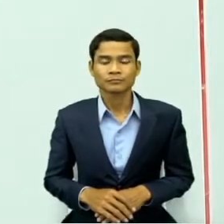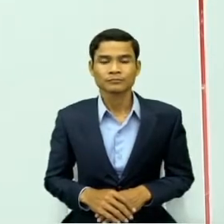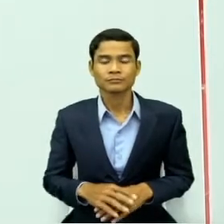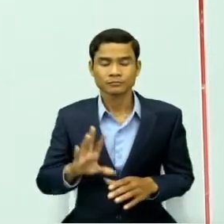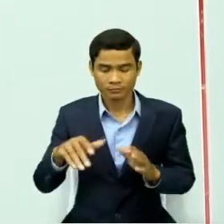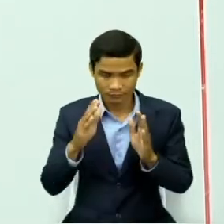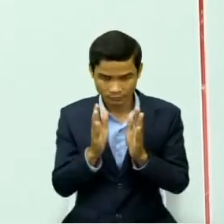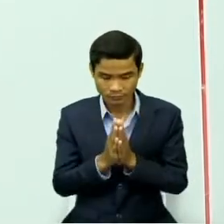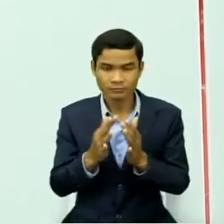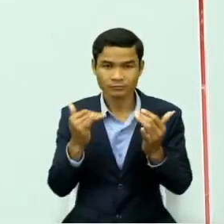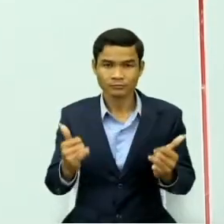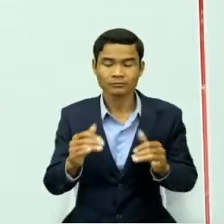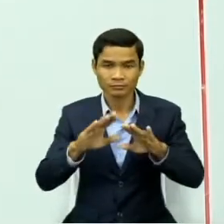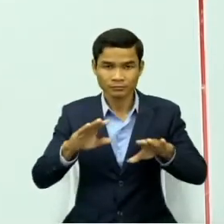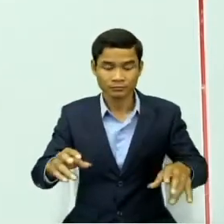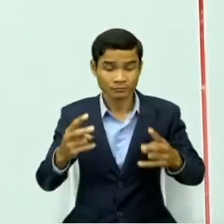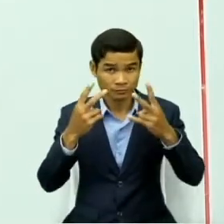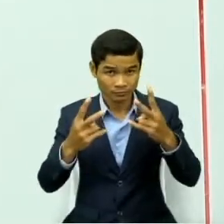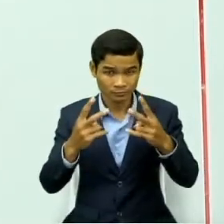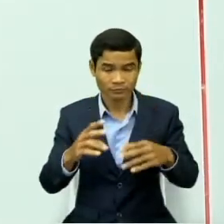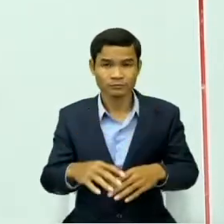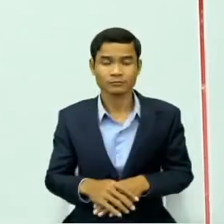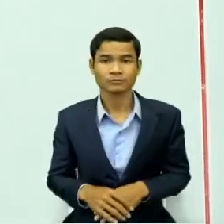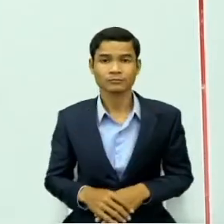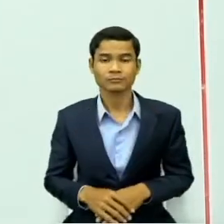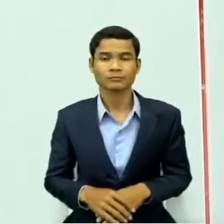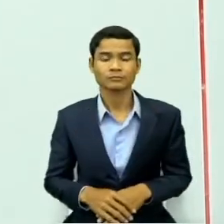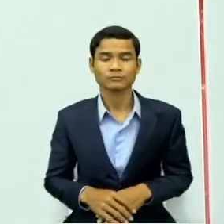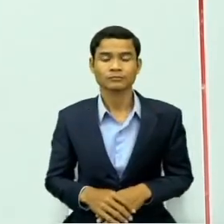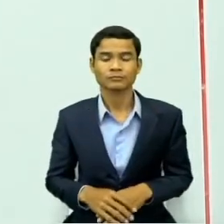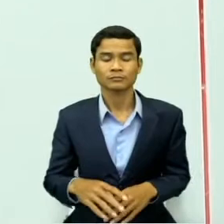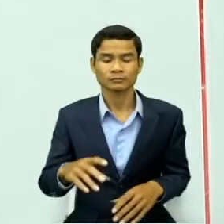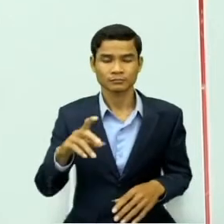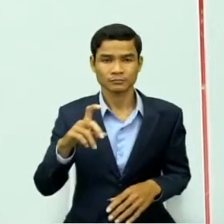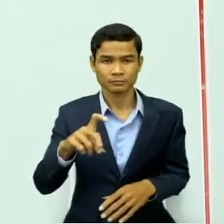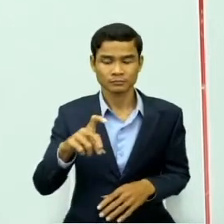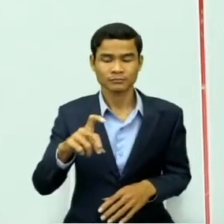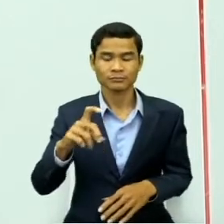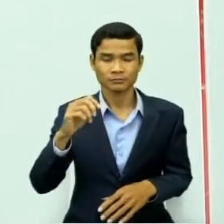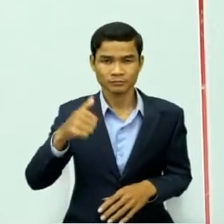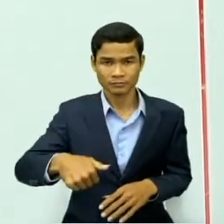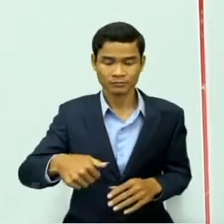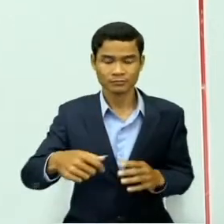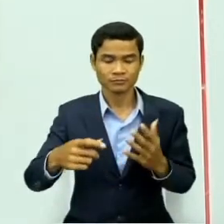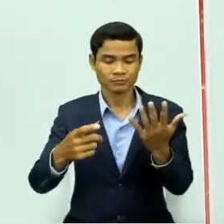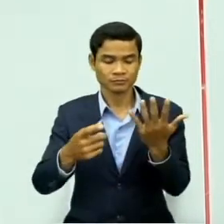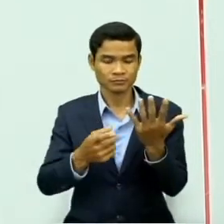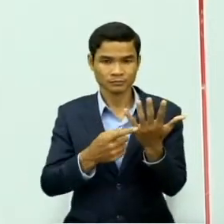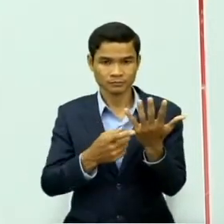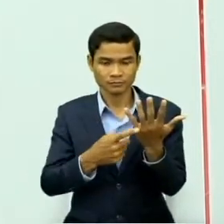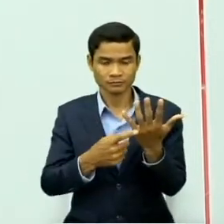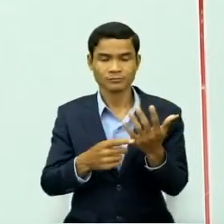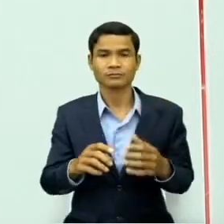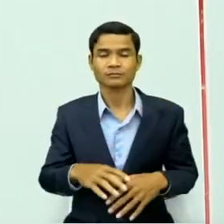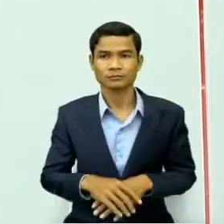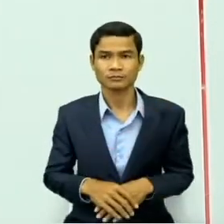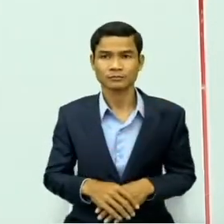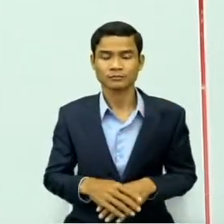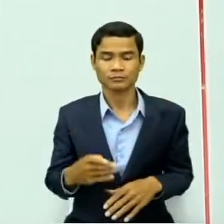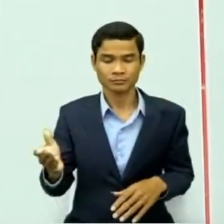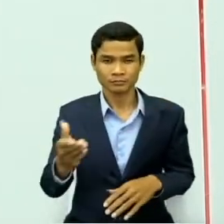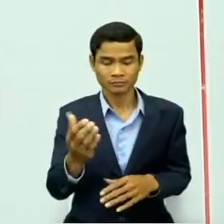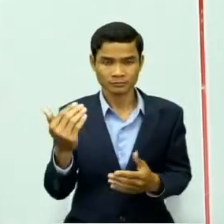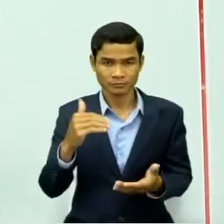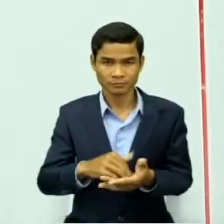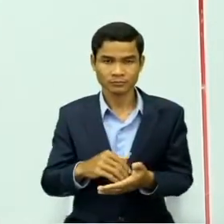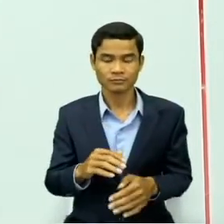Chà, ốc con này lấy con tiêm tốt. Phnơ ế phnê. Chà, mà đường